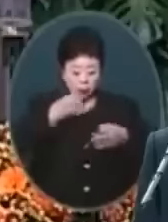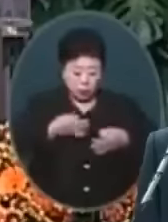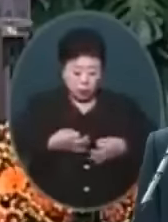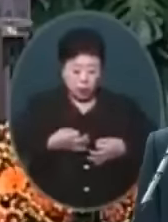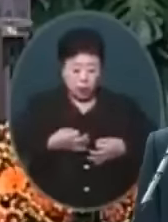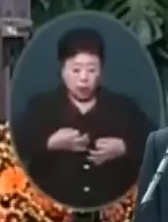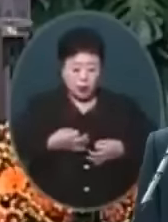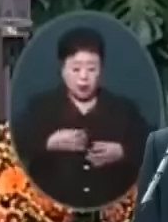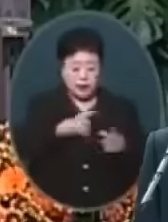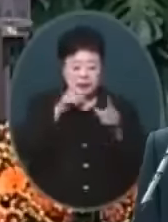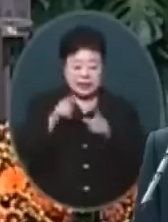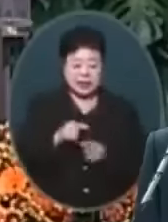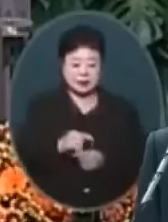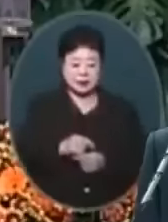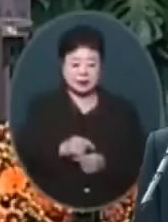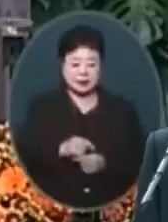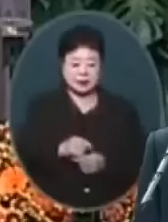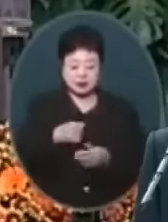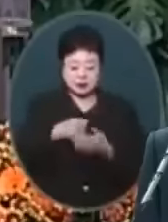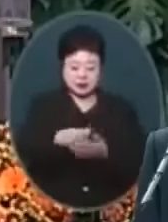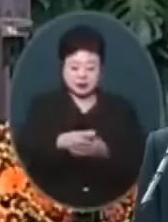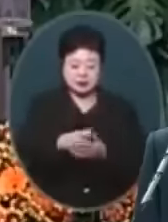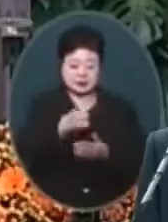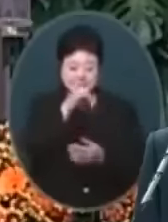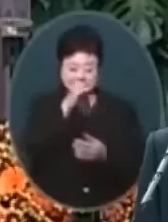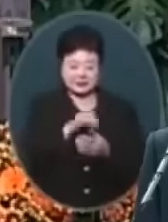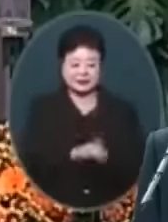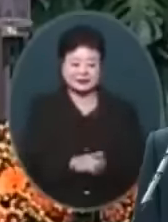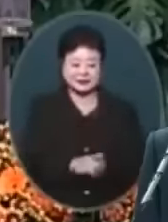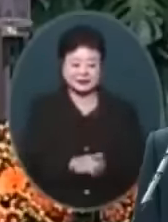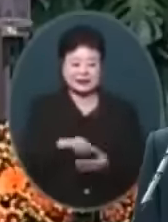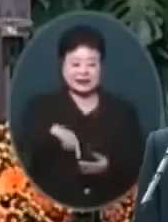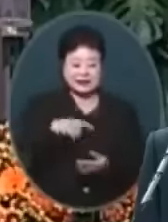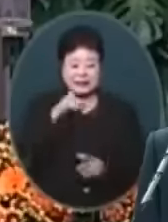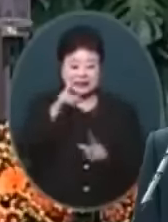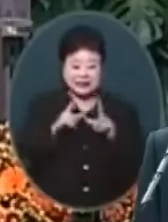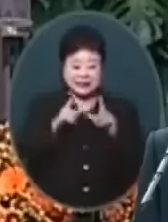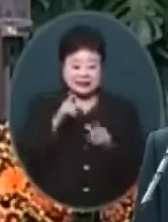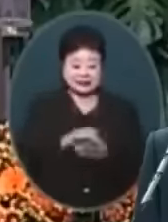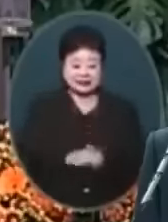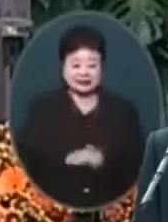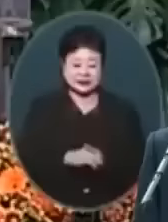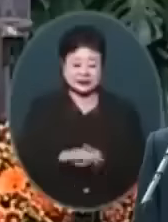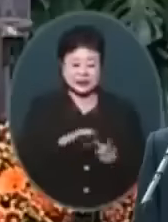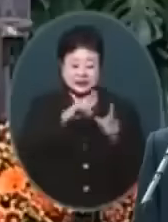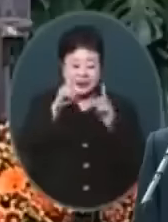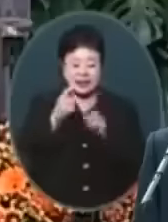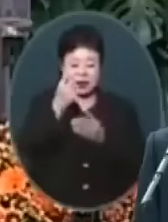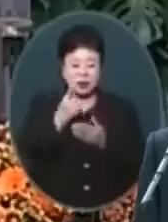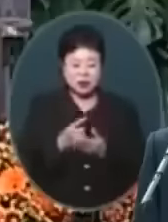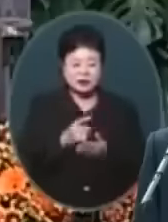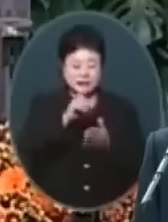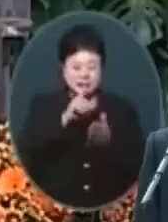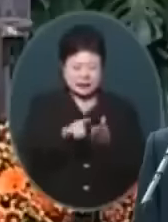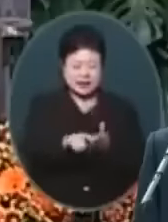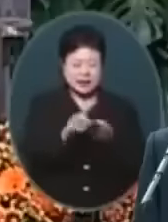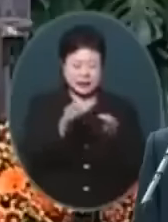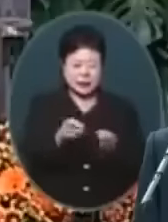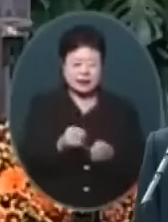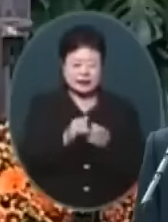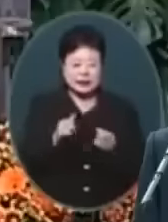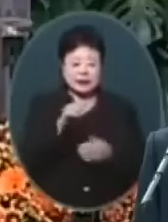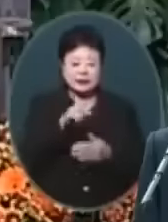자기의 삶의 위치를 결정합니다. 자화상이란 살아오는 세월 동안 자기가